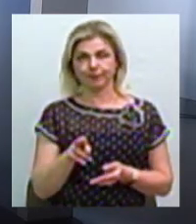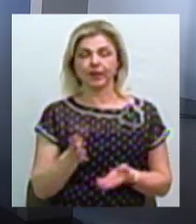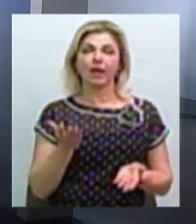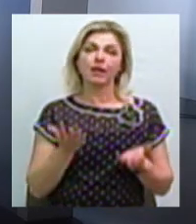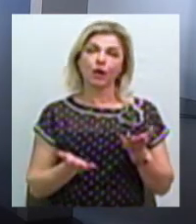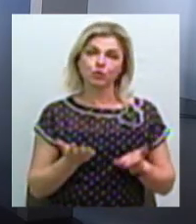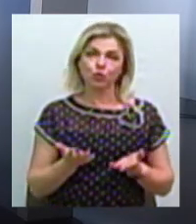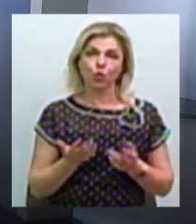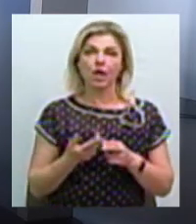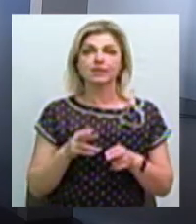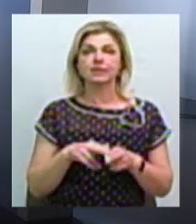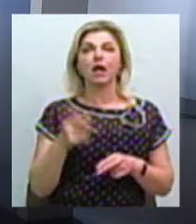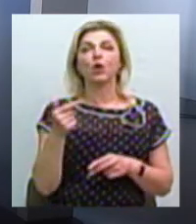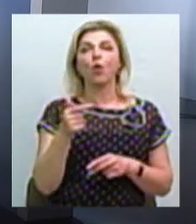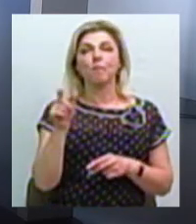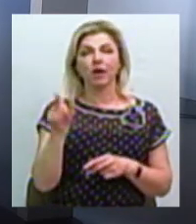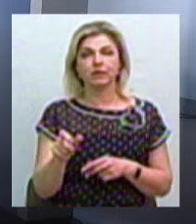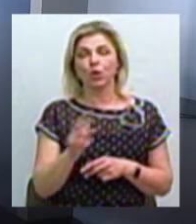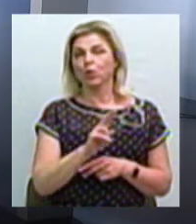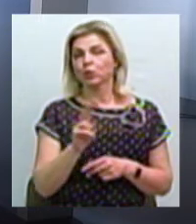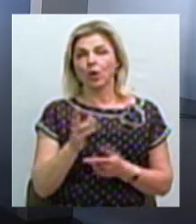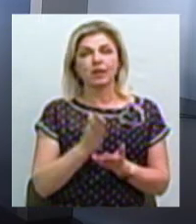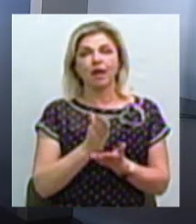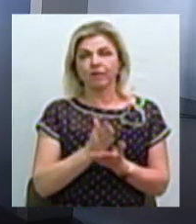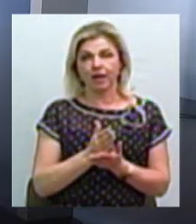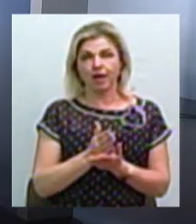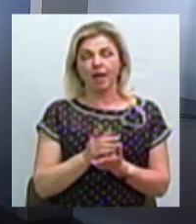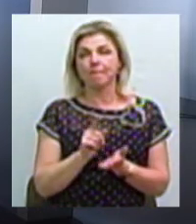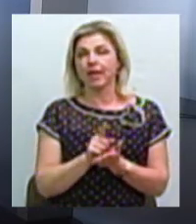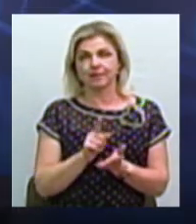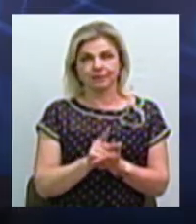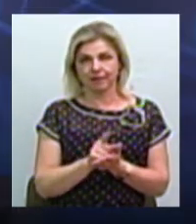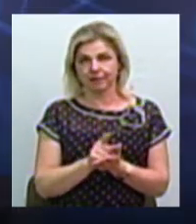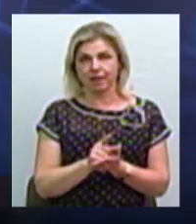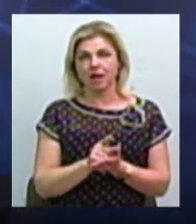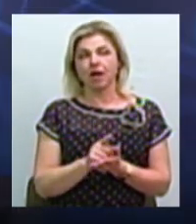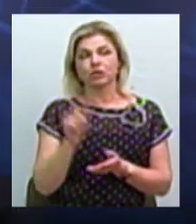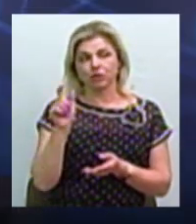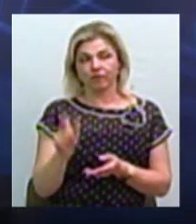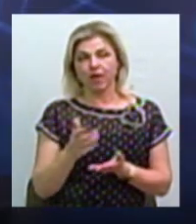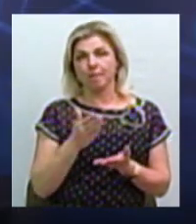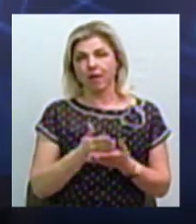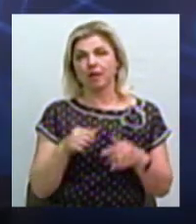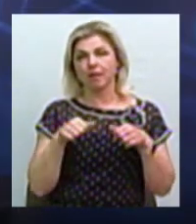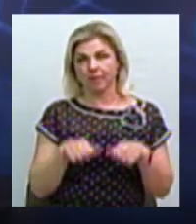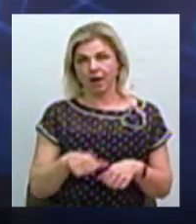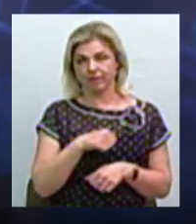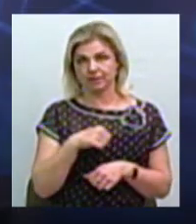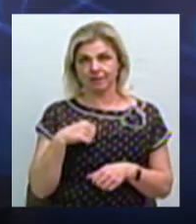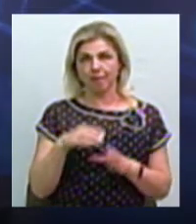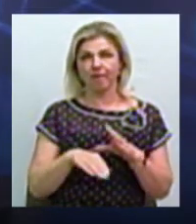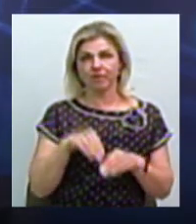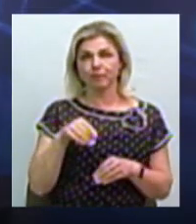Якщо це громадянин, який не є отримувачем пенсії, він має право сам обирати